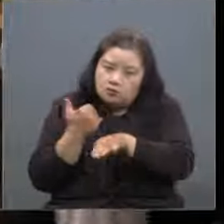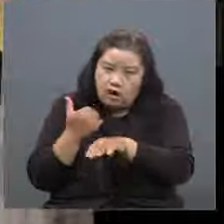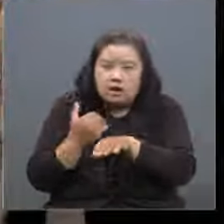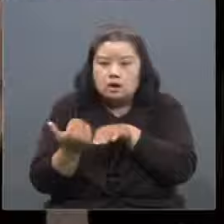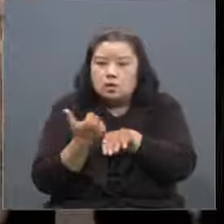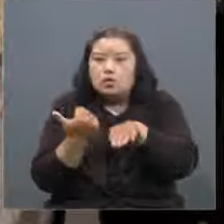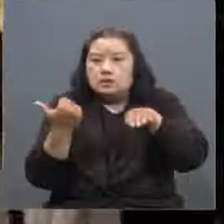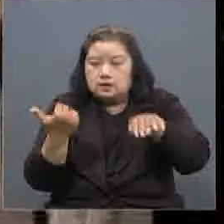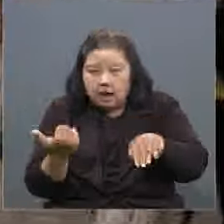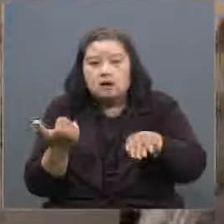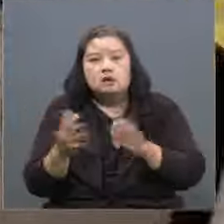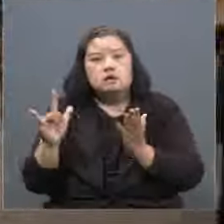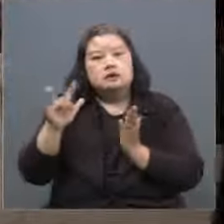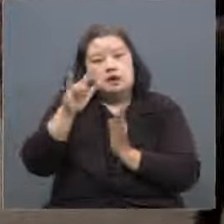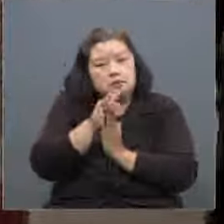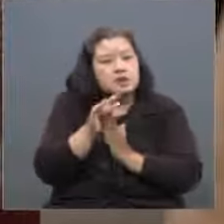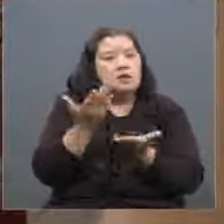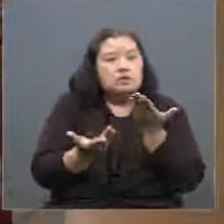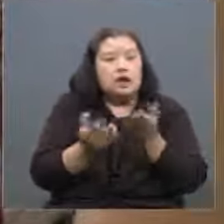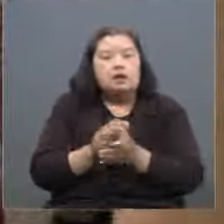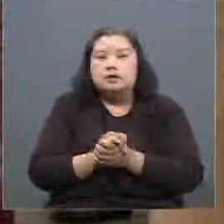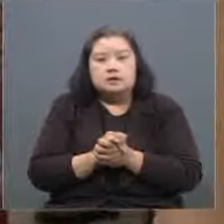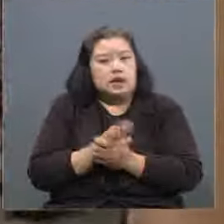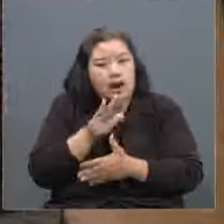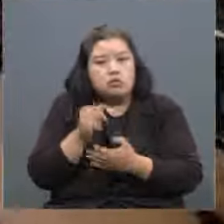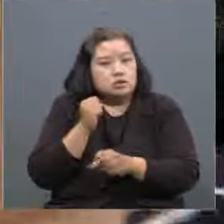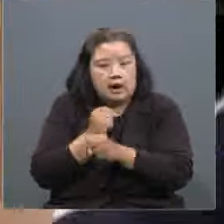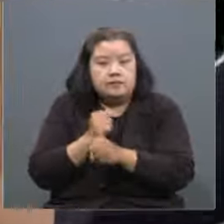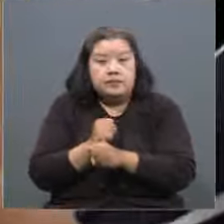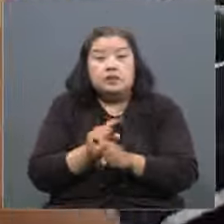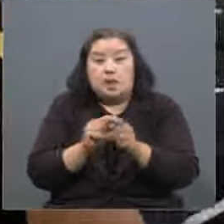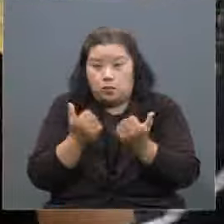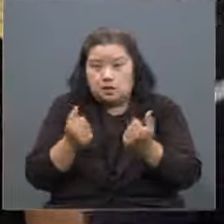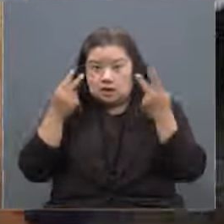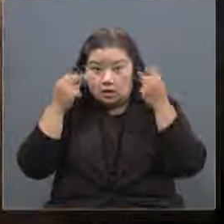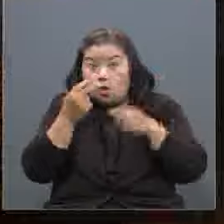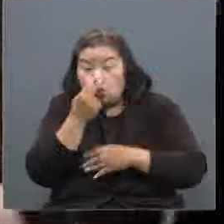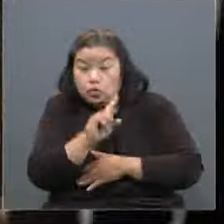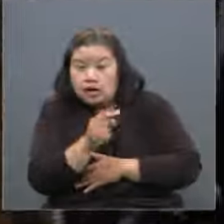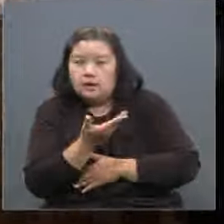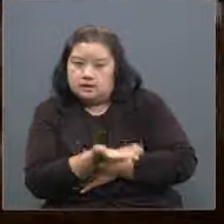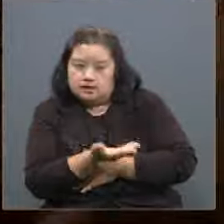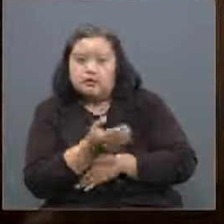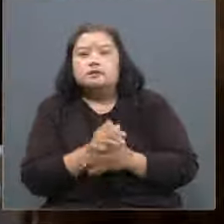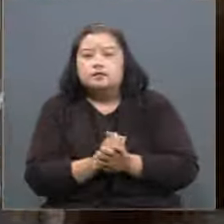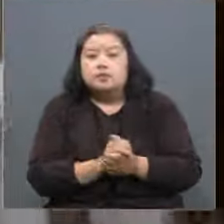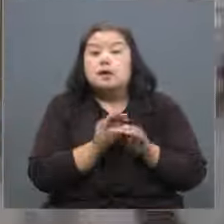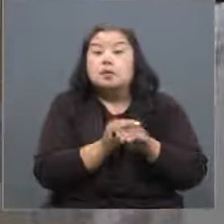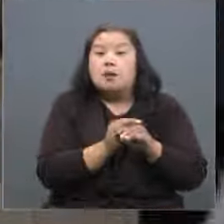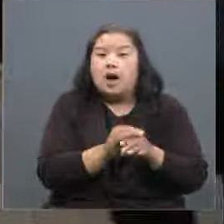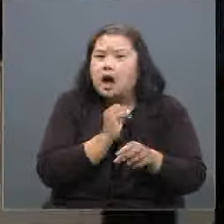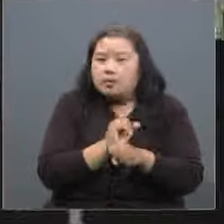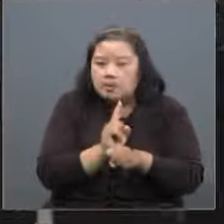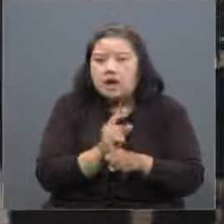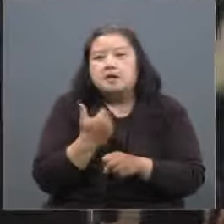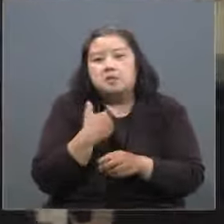างๆตอนนี้ท่านนายกรัฐมนตรีก็เดินชมตามบูธต่างๆนะคะมาถึงบูธมะพร้าวที่เขาเอาไปแ